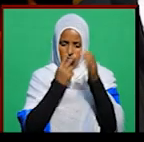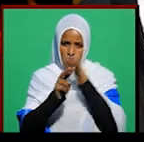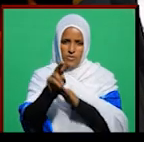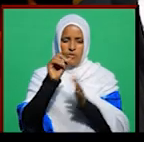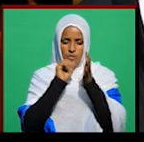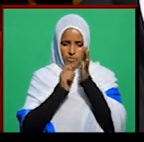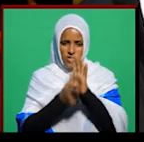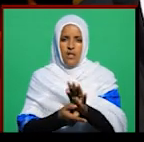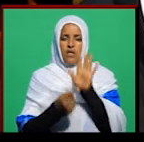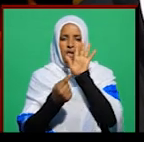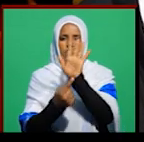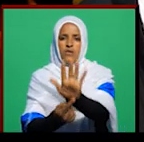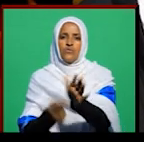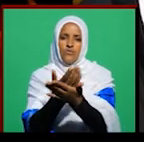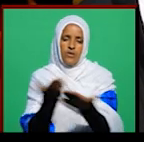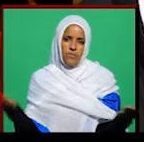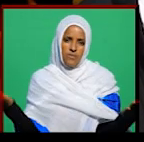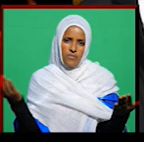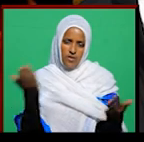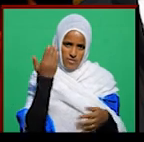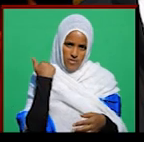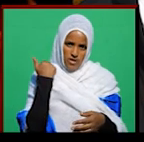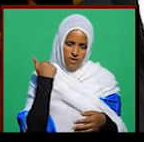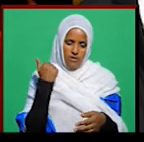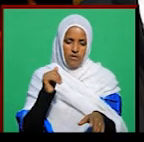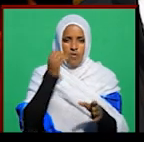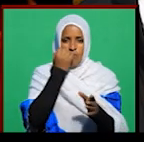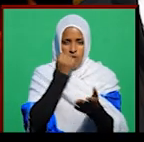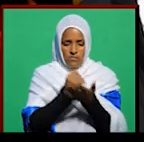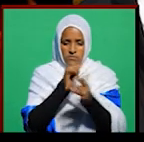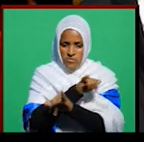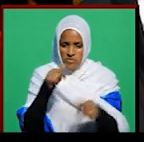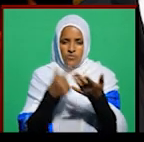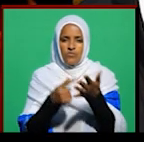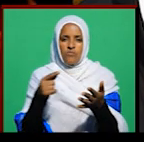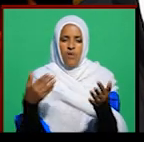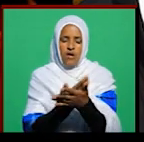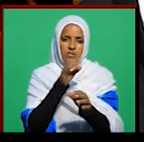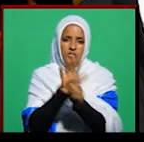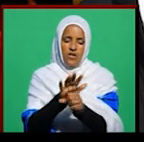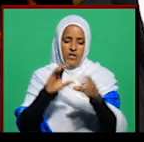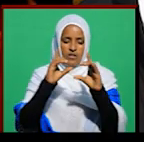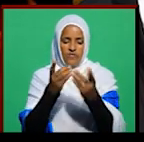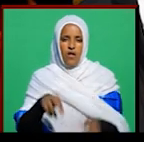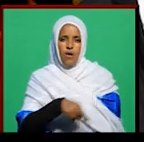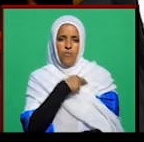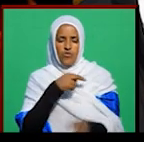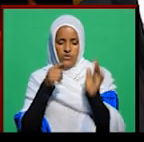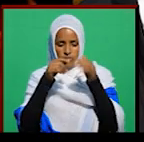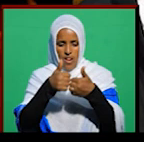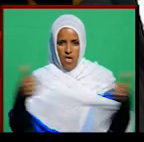በትንቢት በምሳሌ ያሳየው ነበረ። ማተብም እንዲሁ በሐዲስ ኪዳን አንዱ የክፍለ